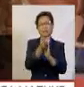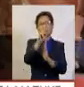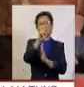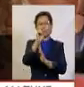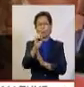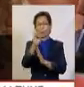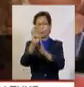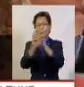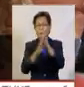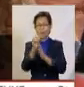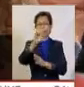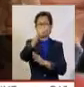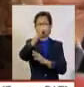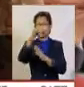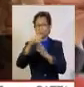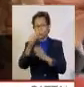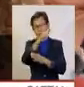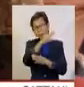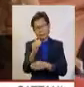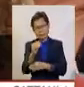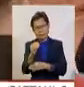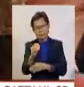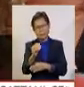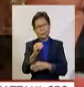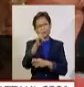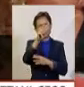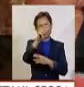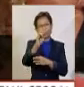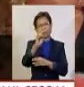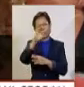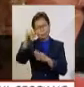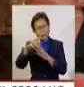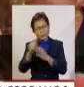million, 20 juta. Sambil itu penggunaan